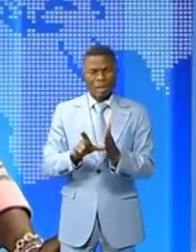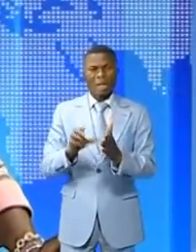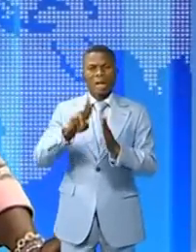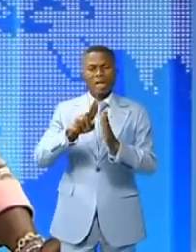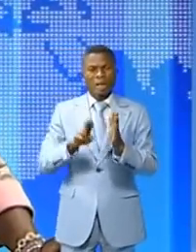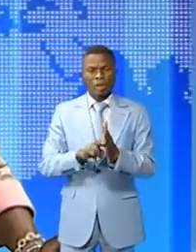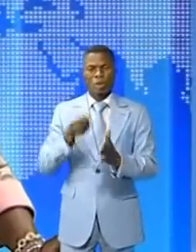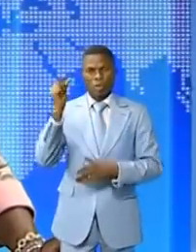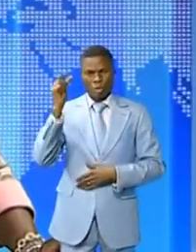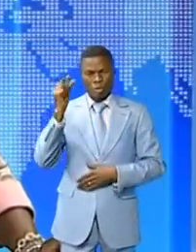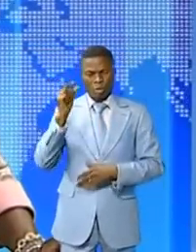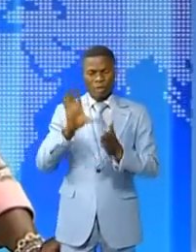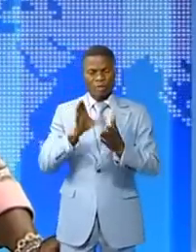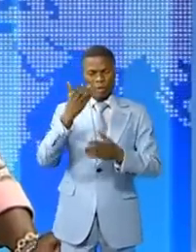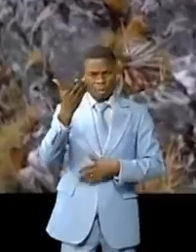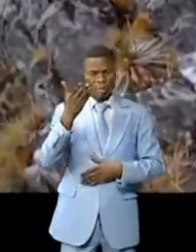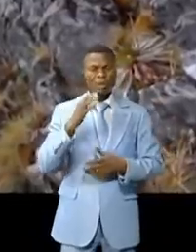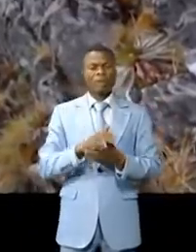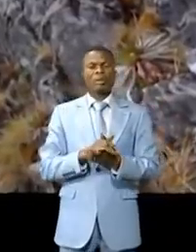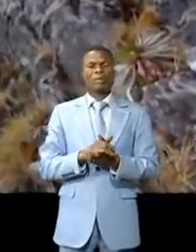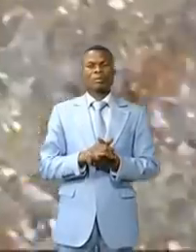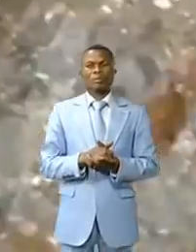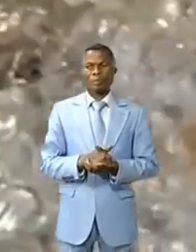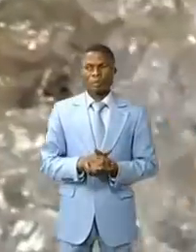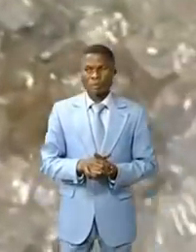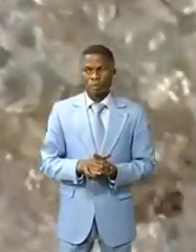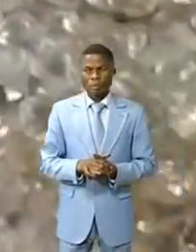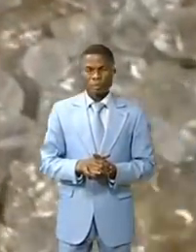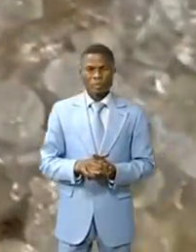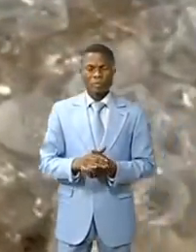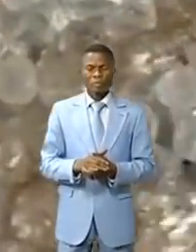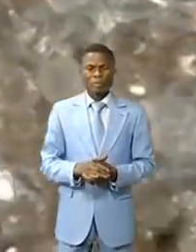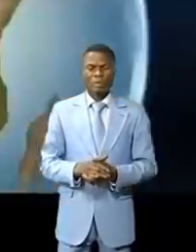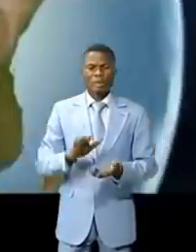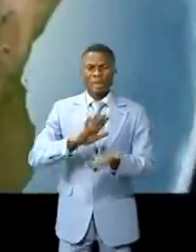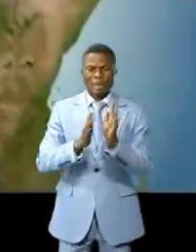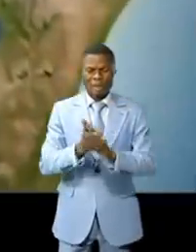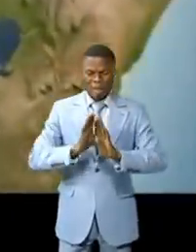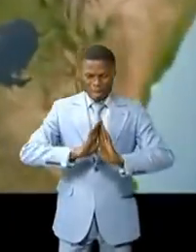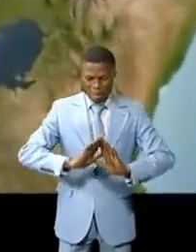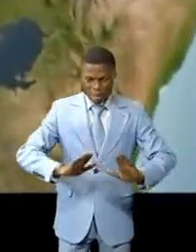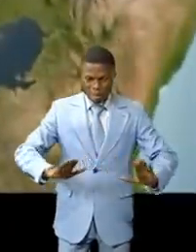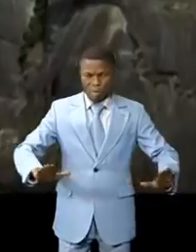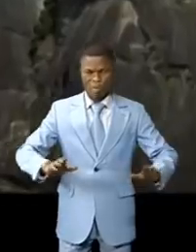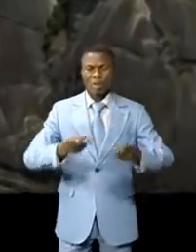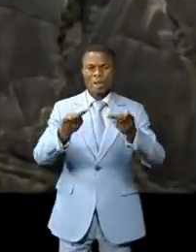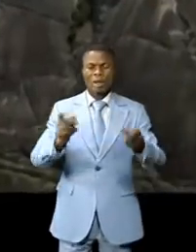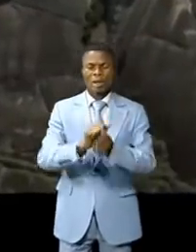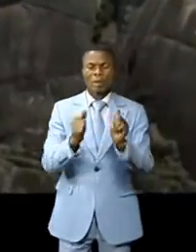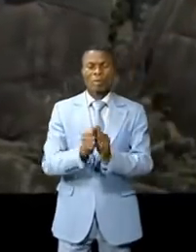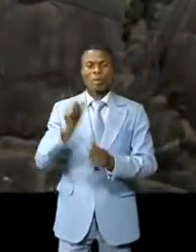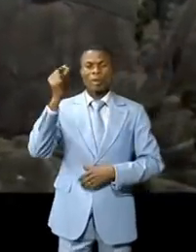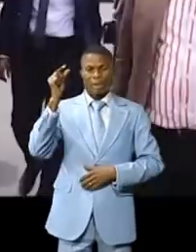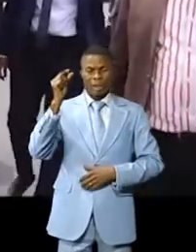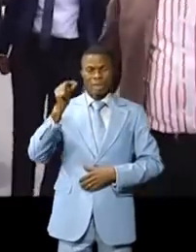minier. Paulette Lomba pour le reportage. Assainir le secteur minier en République démocratique du Congo demeure le cheval de bataille